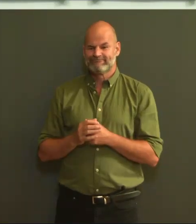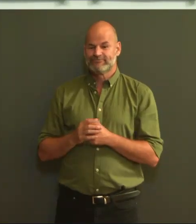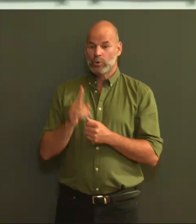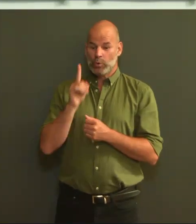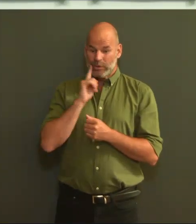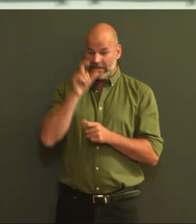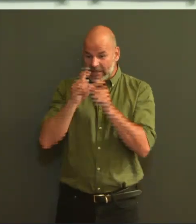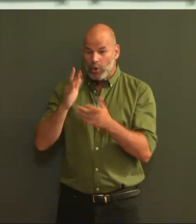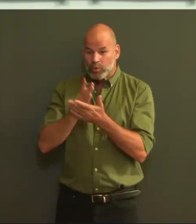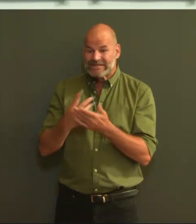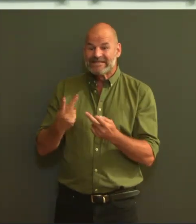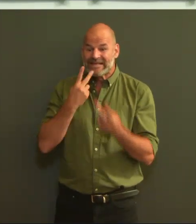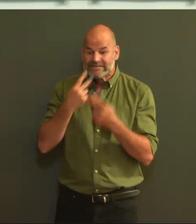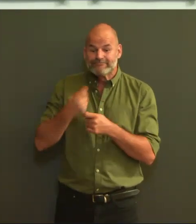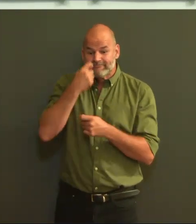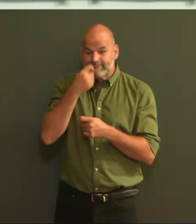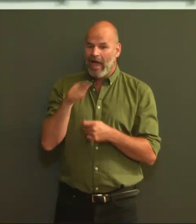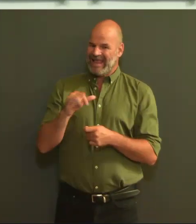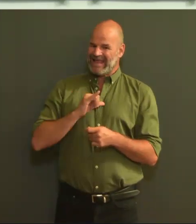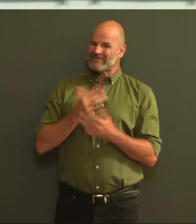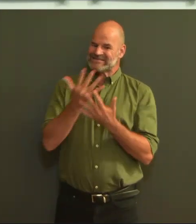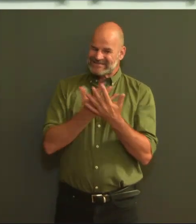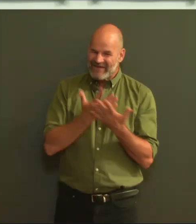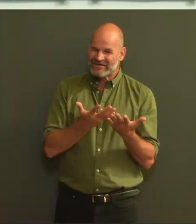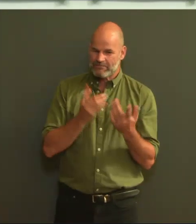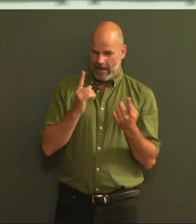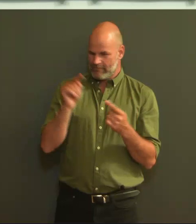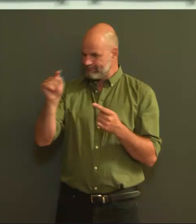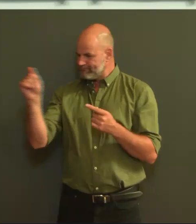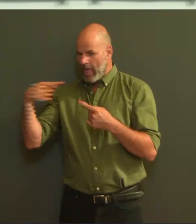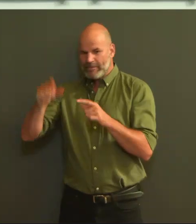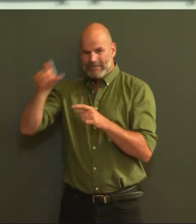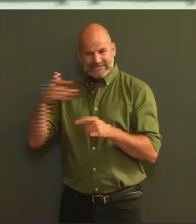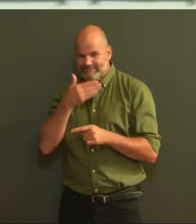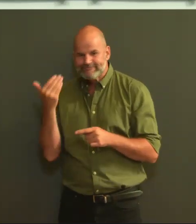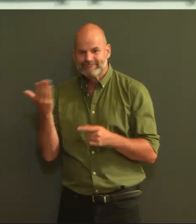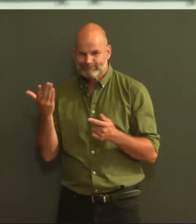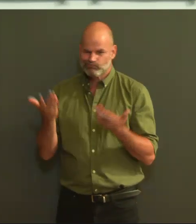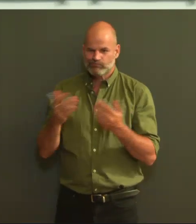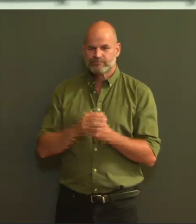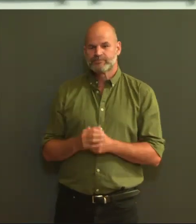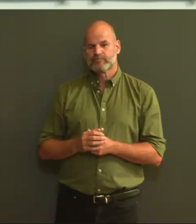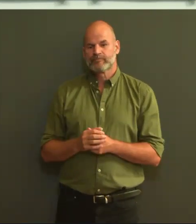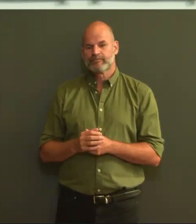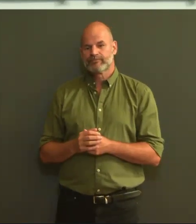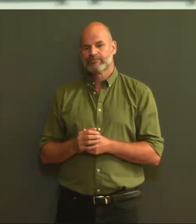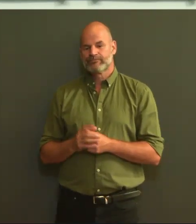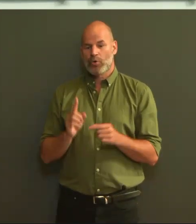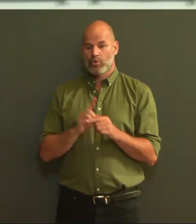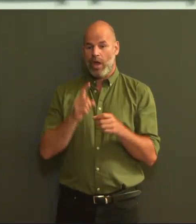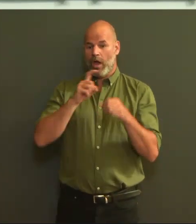Bovendien is deze berekening ook afhankelijk van de teststrategie. Hoeveel mensen worden er getest? Wie wordt er getest? En